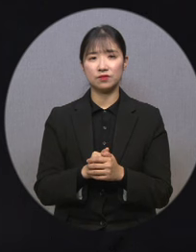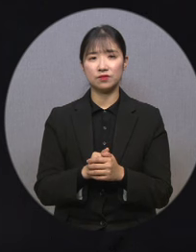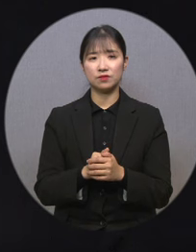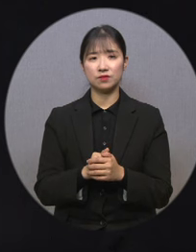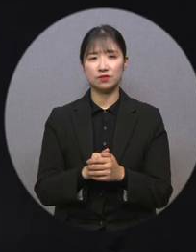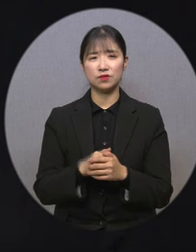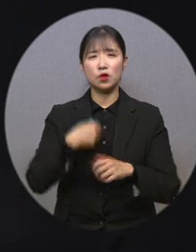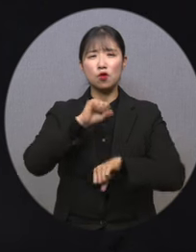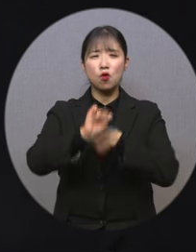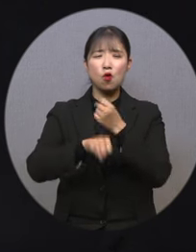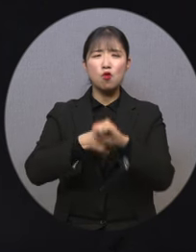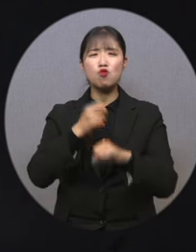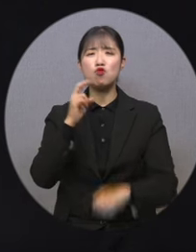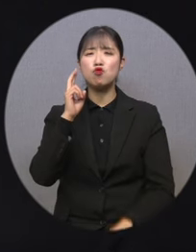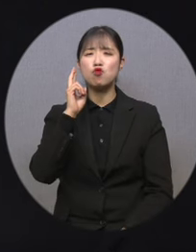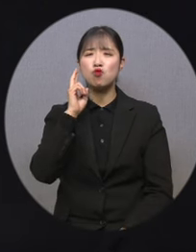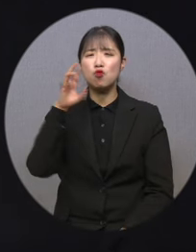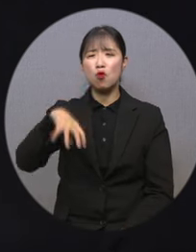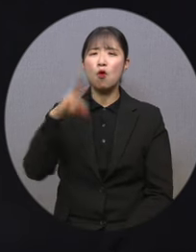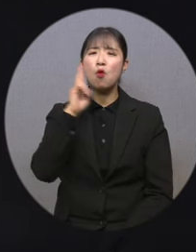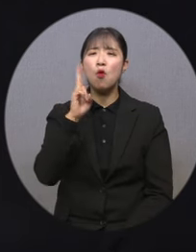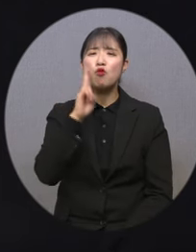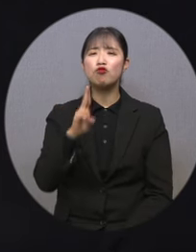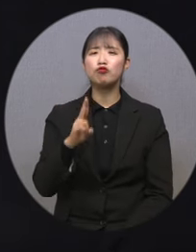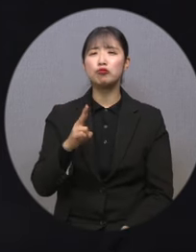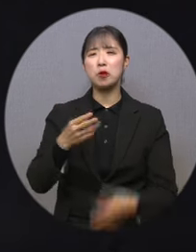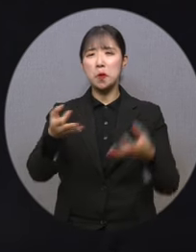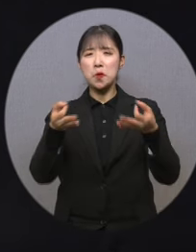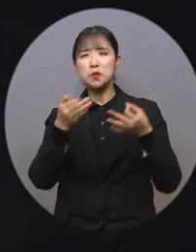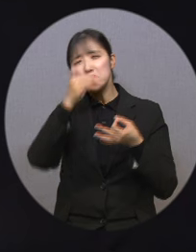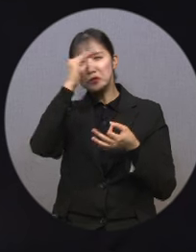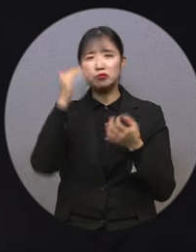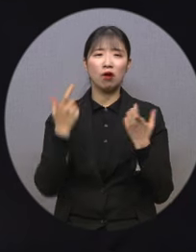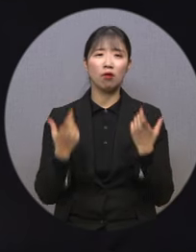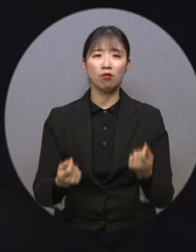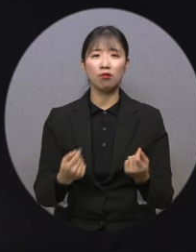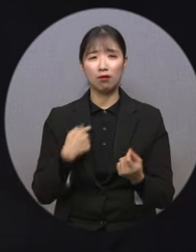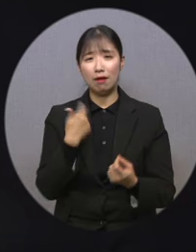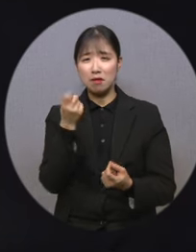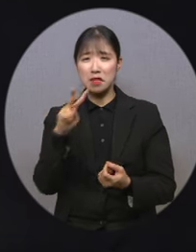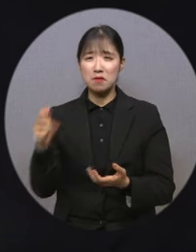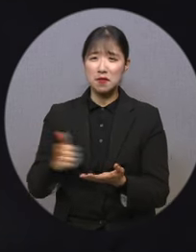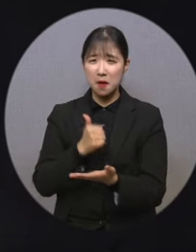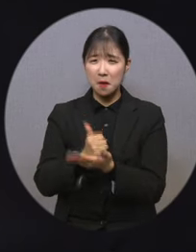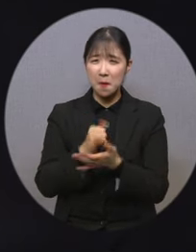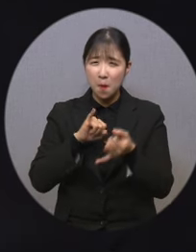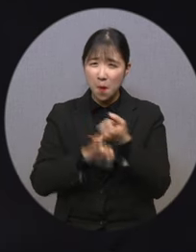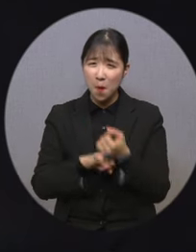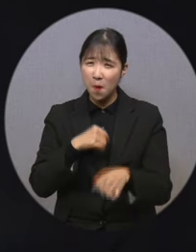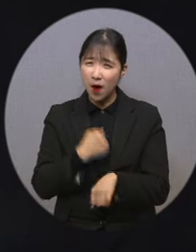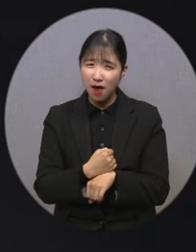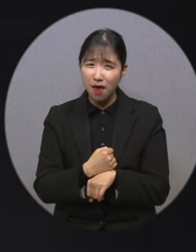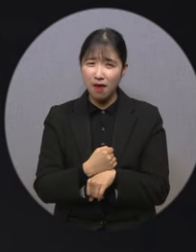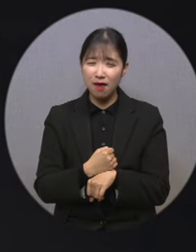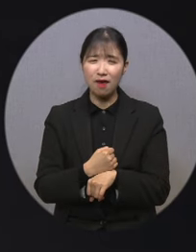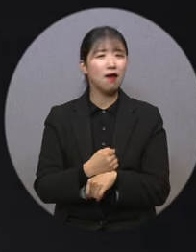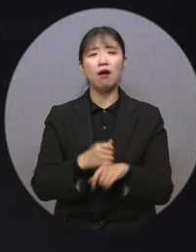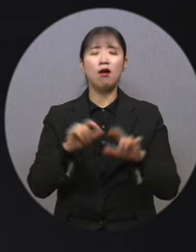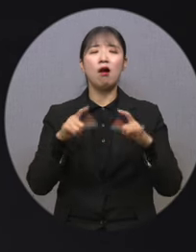동물은 원숭이처럼 이렇게 텔레비 나와서 뭐 이렇게 꼭 해야 되느냐.